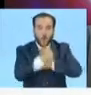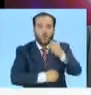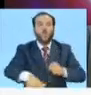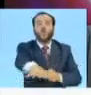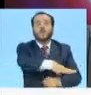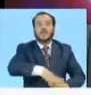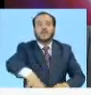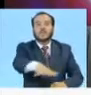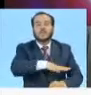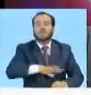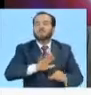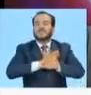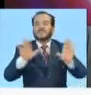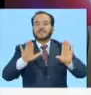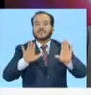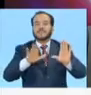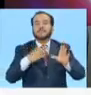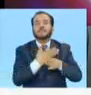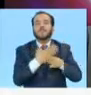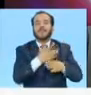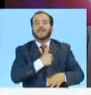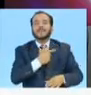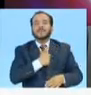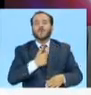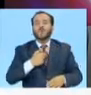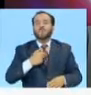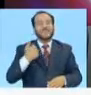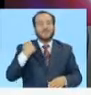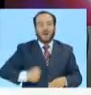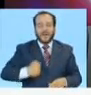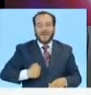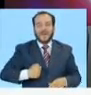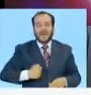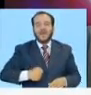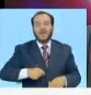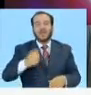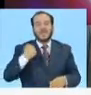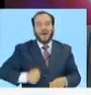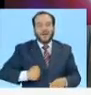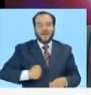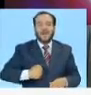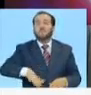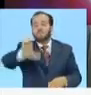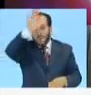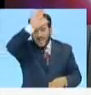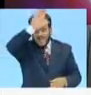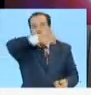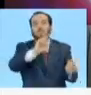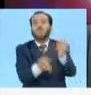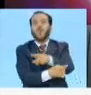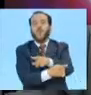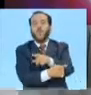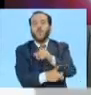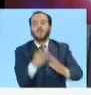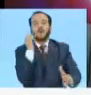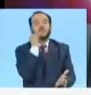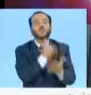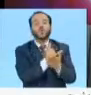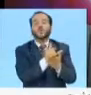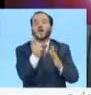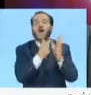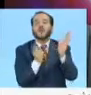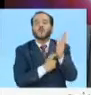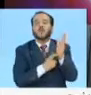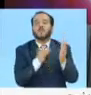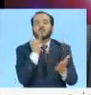العمل الوطني كان فقط يغير مسمى الدولة من إمارة أو دولة إلى مملكة، ويجعل سلطة